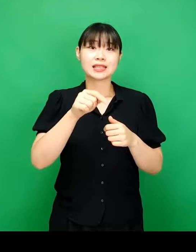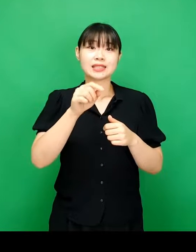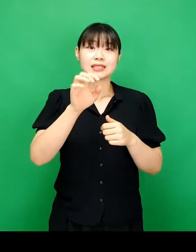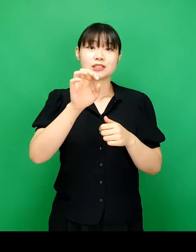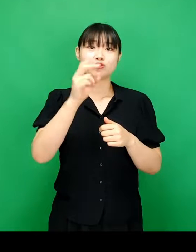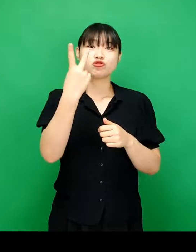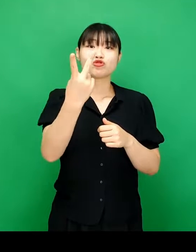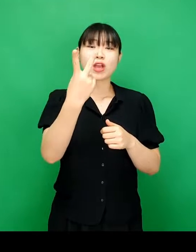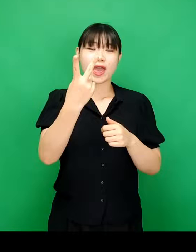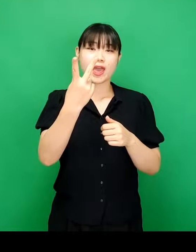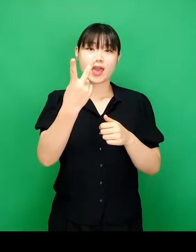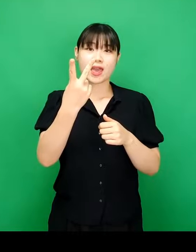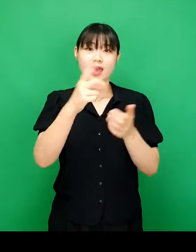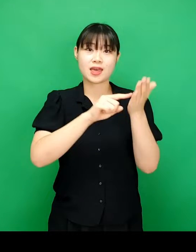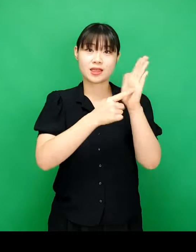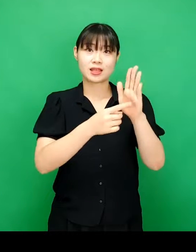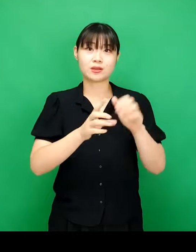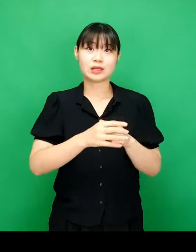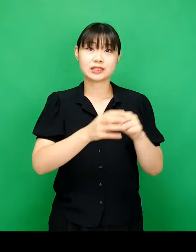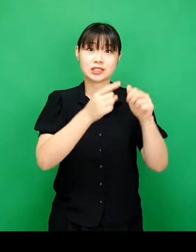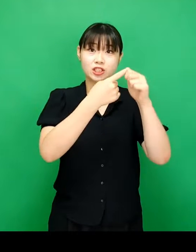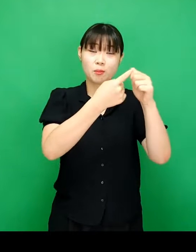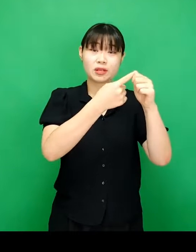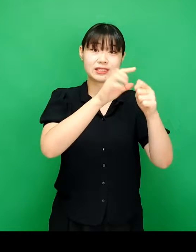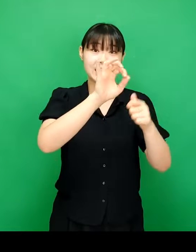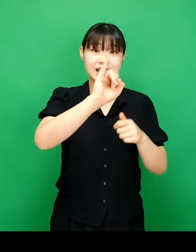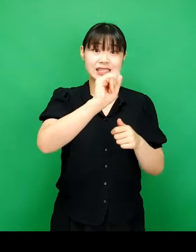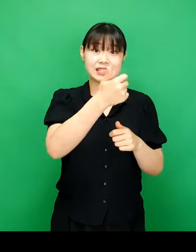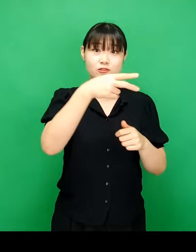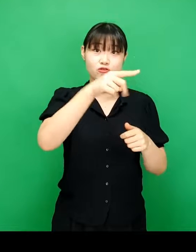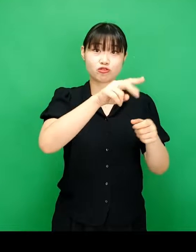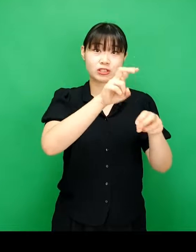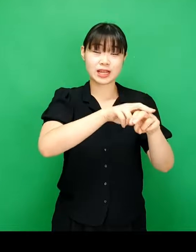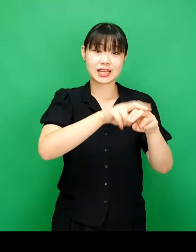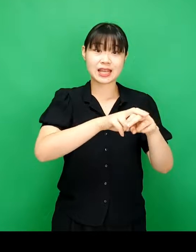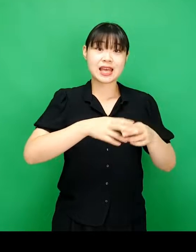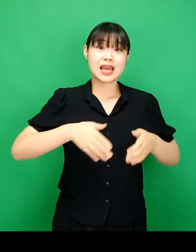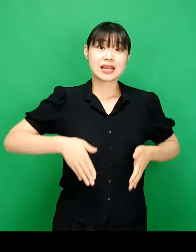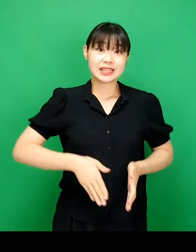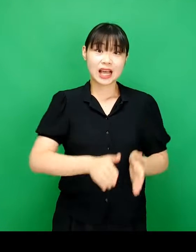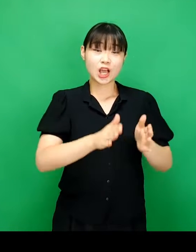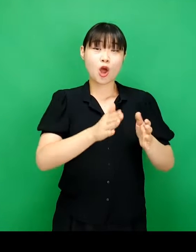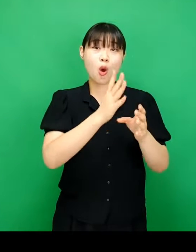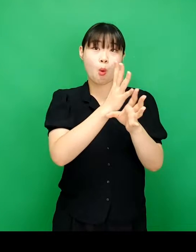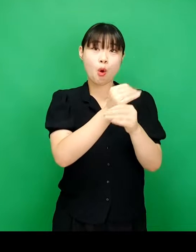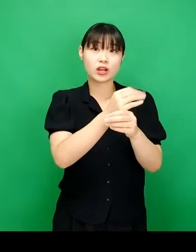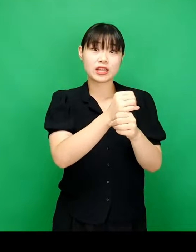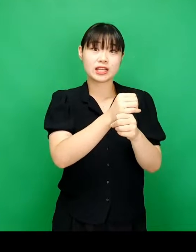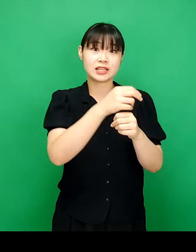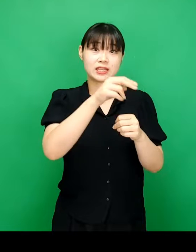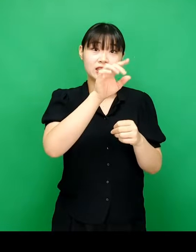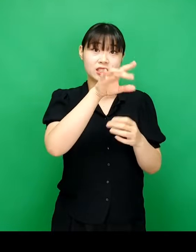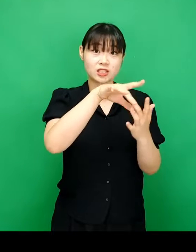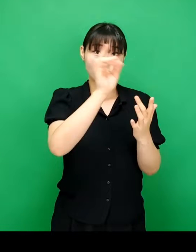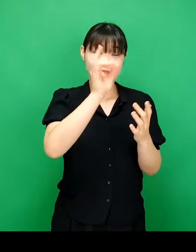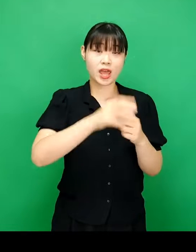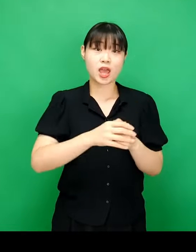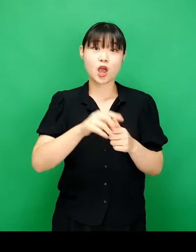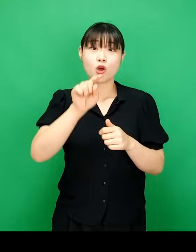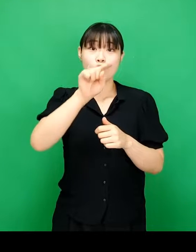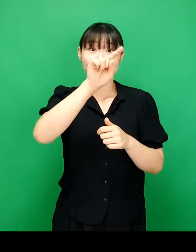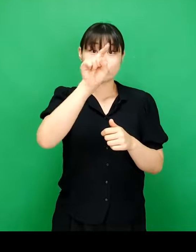괄호를 열면 도움말이 나오는데 이 함수의 인수가 2개라고 나옵니다. 첫 번째 인수 자리에 생년월일